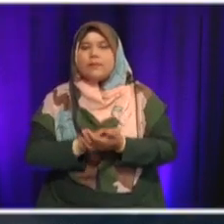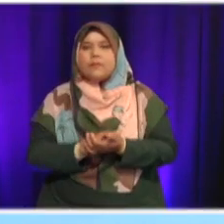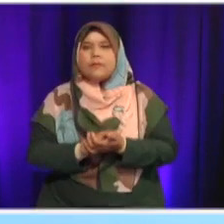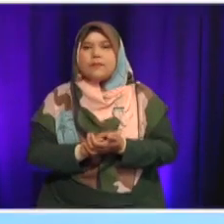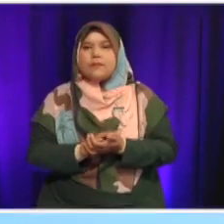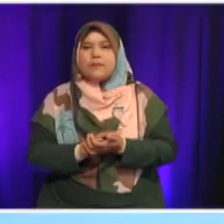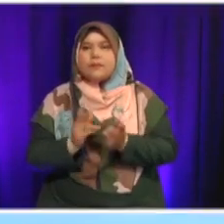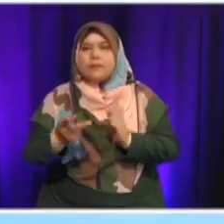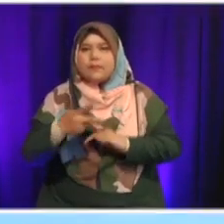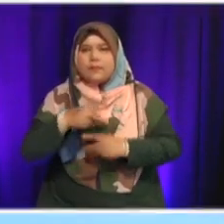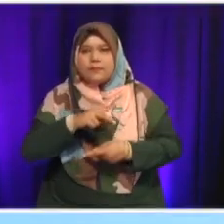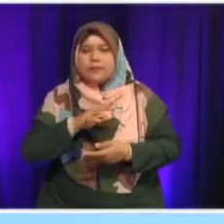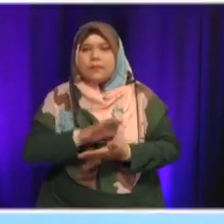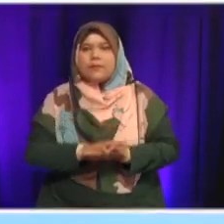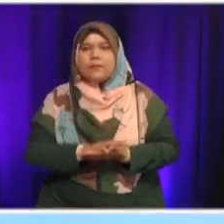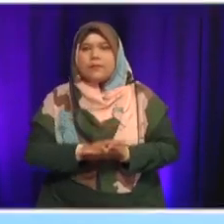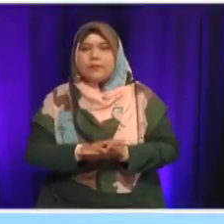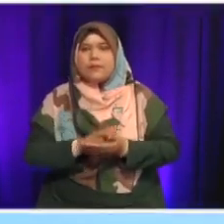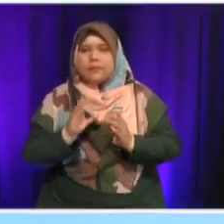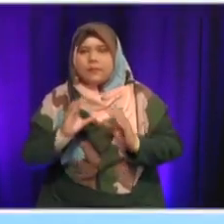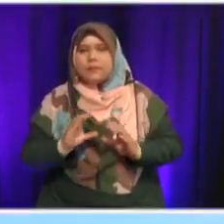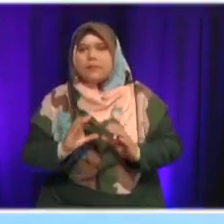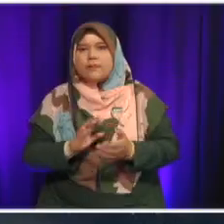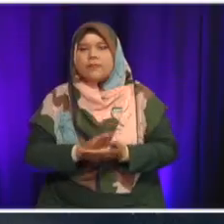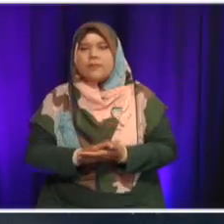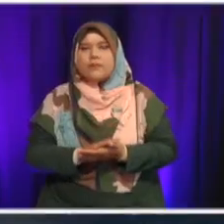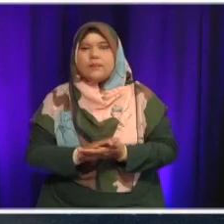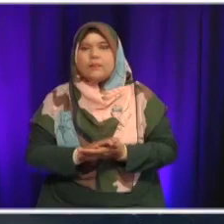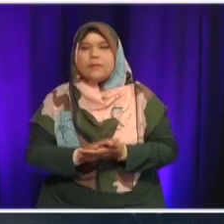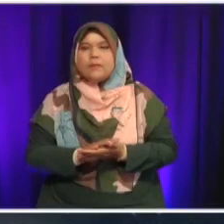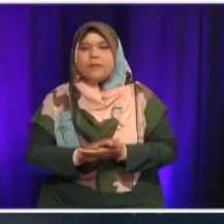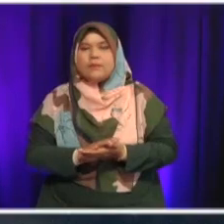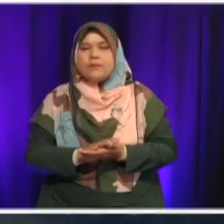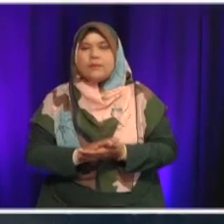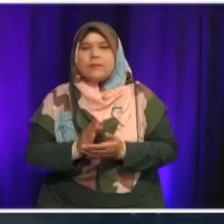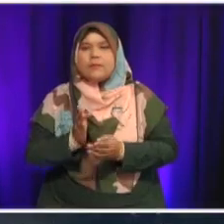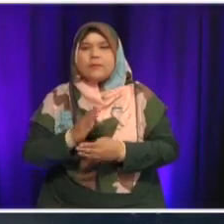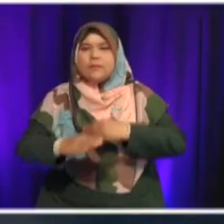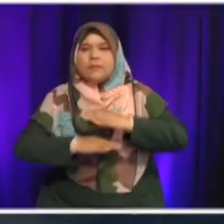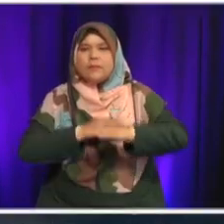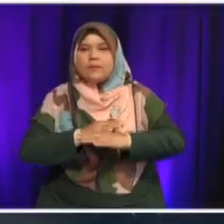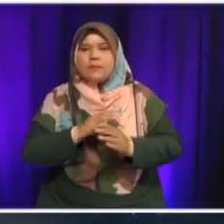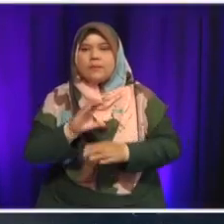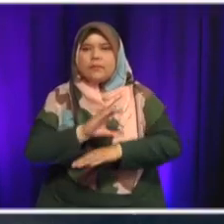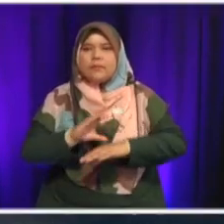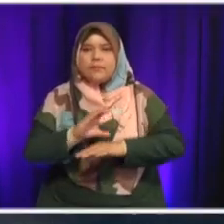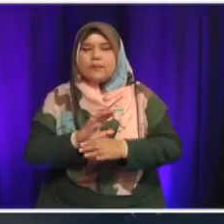kita akan tahu bagaimana untuk kita Bungkuskan coklat acuan kita teruslah